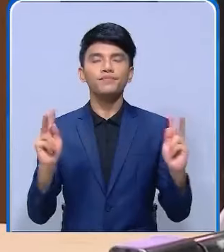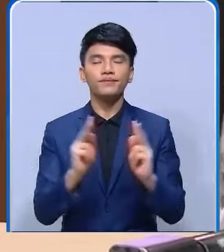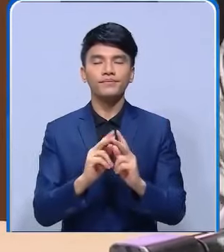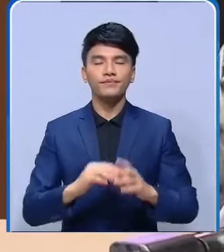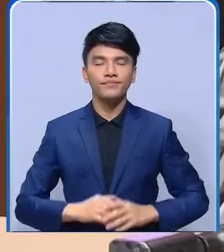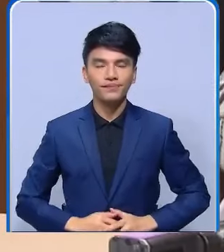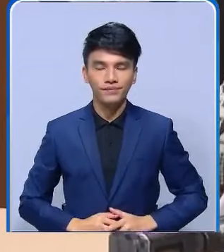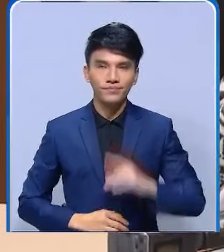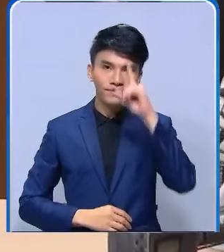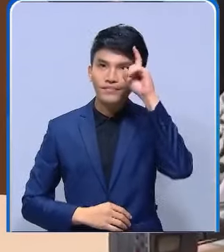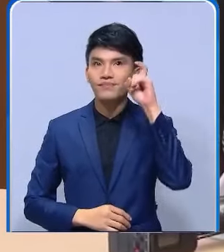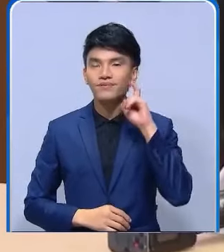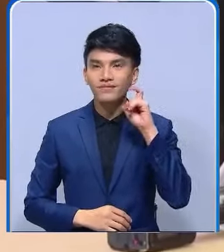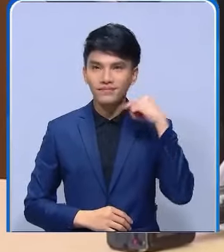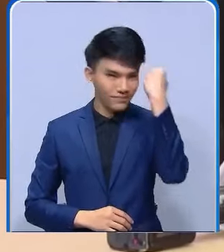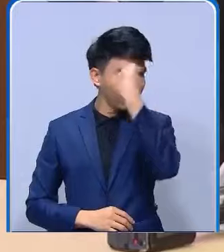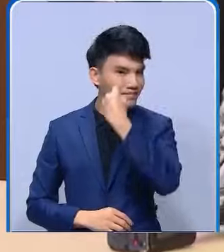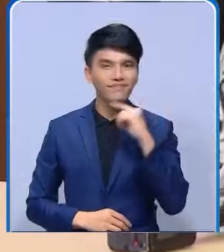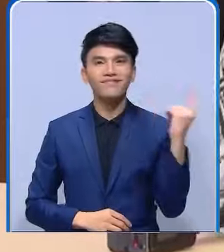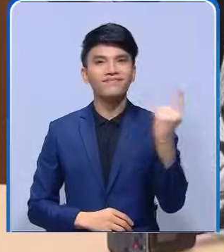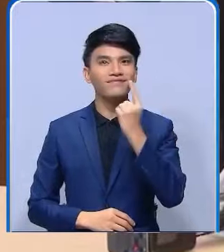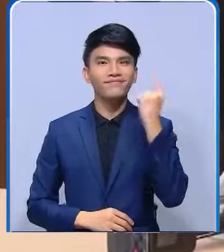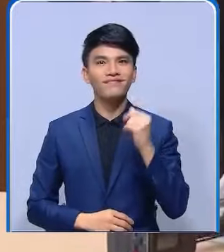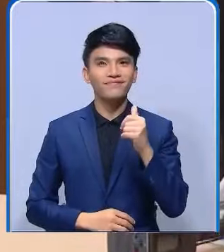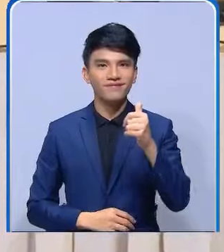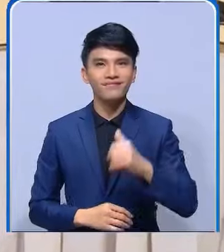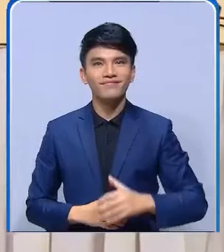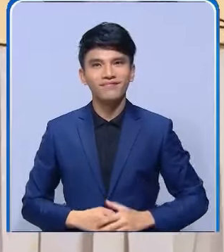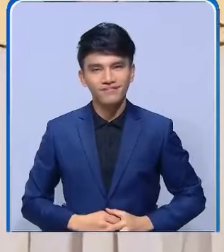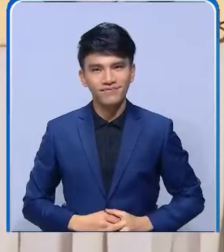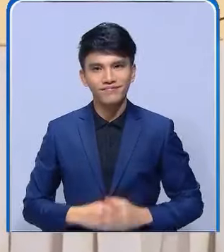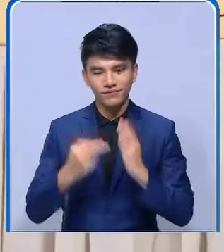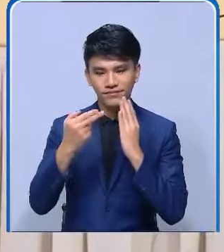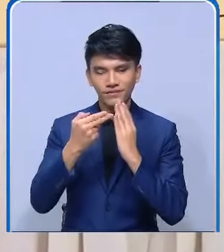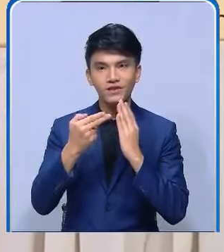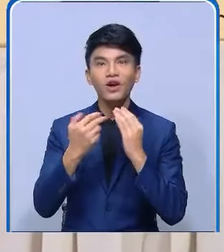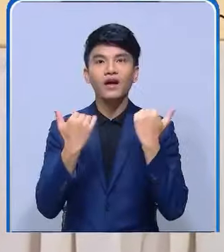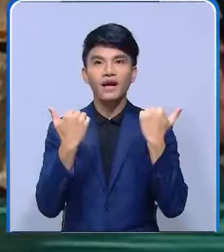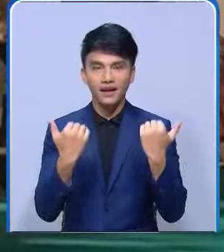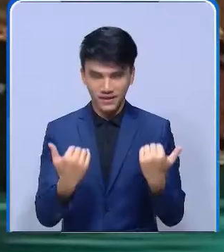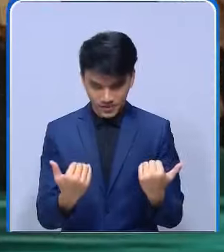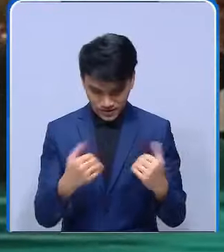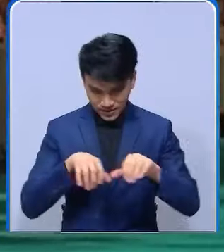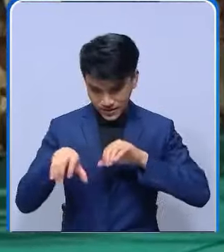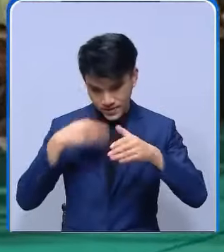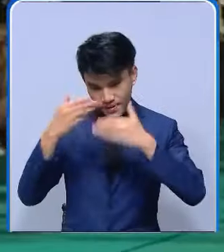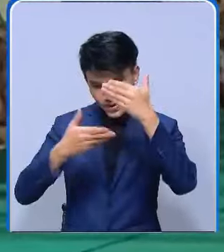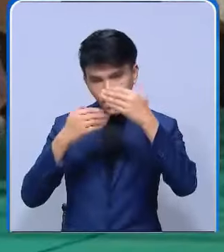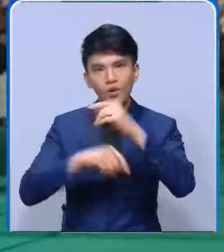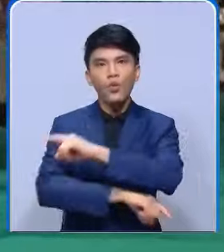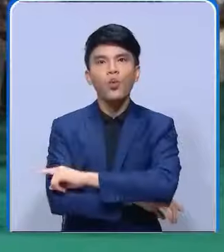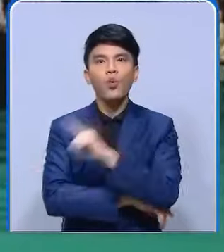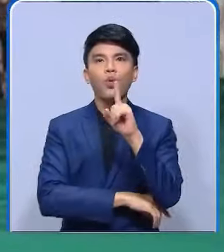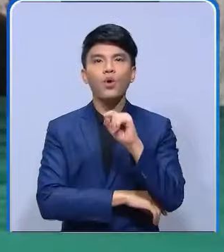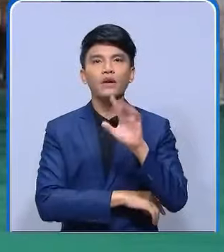เสาร์อาทิตย์นี้เผื่อว่าใครอยากจะไปเที่ยวยังไปกันได้นะคะเพราะว่าที่จังหวัดหนองคายก็ยังมีการจัดงานไปจนถึงวันที่25ตุล